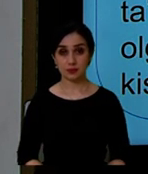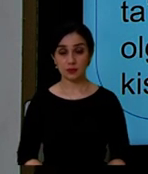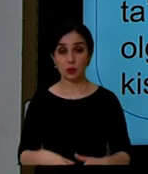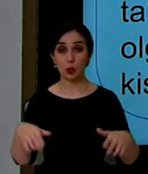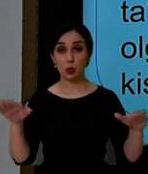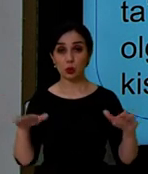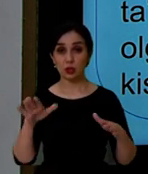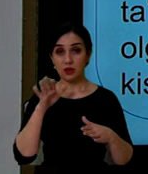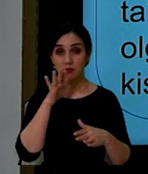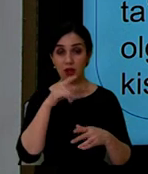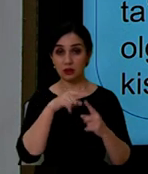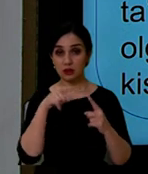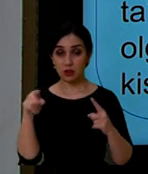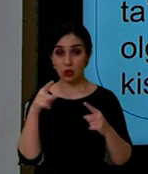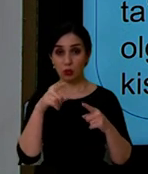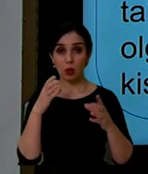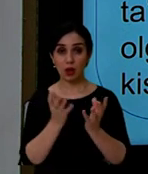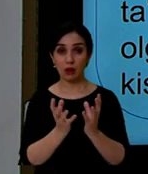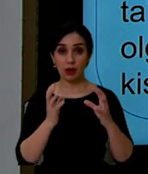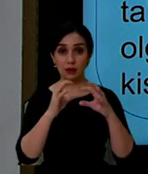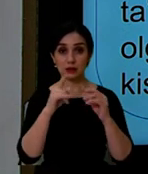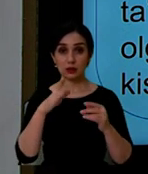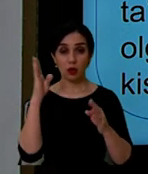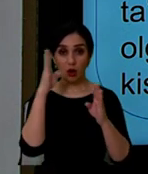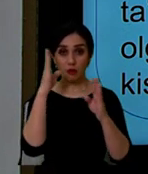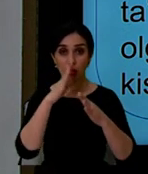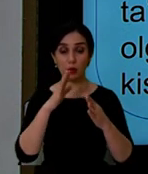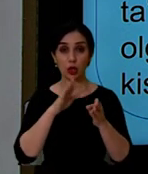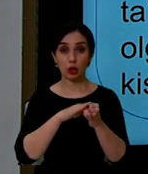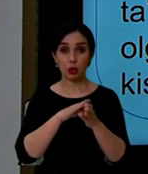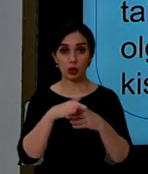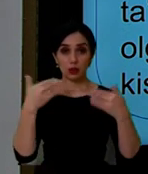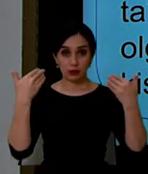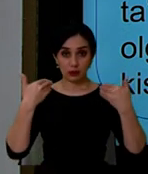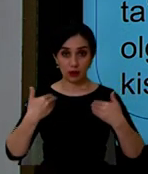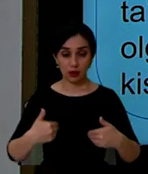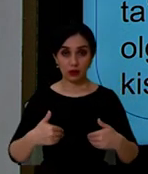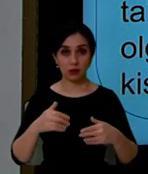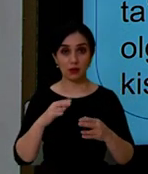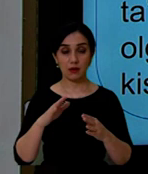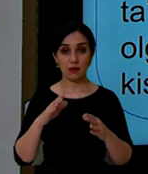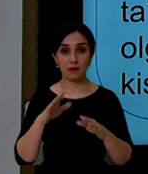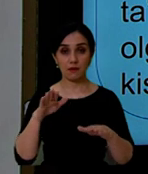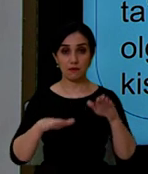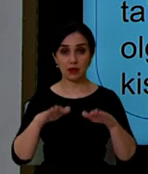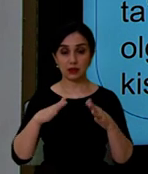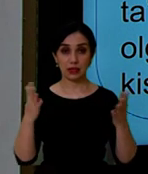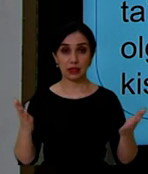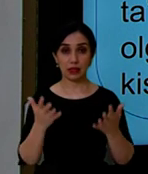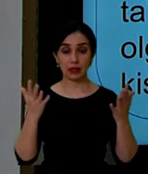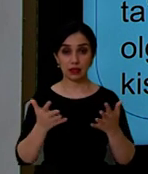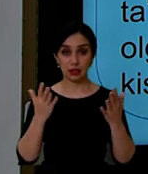Uchish vaqtida bu xaltachalar havo bilan to'lib, tana vaznini yengillashtiradi.